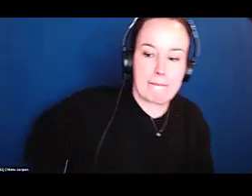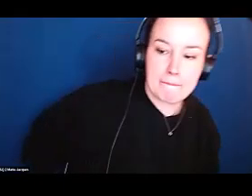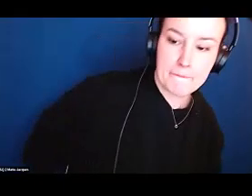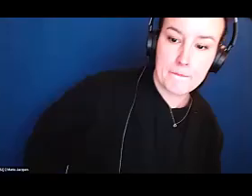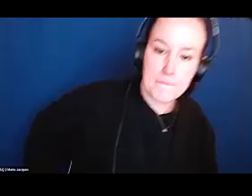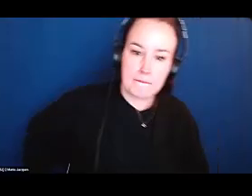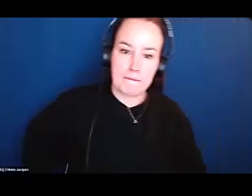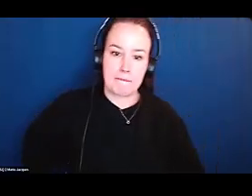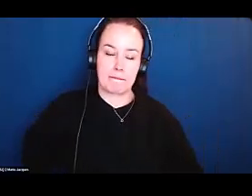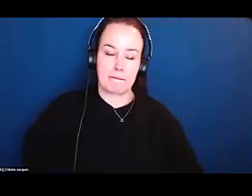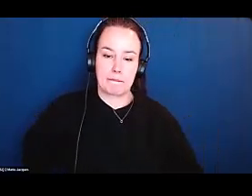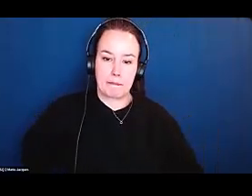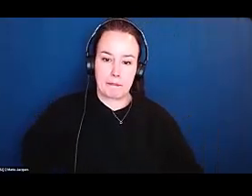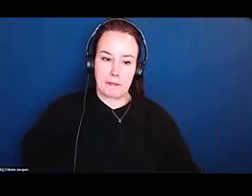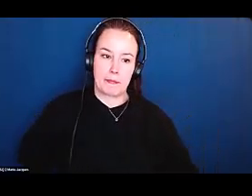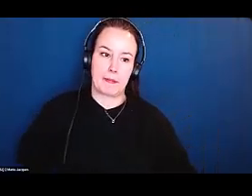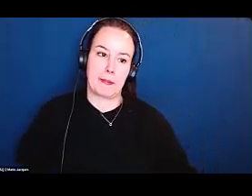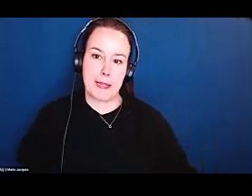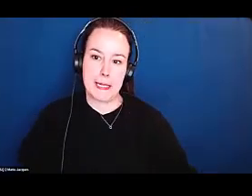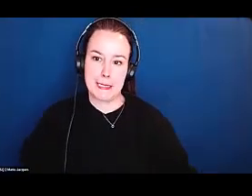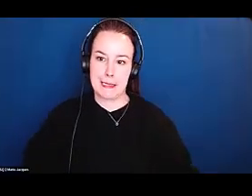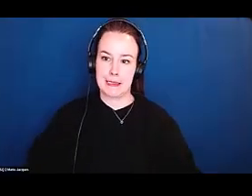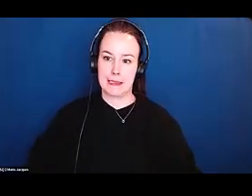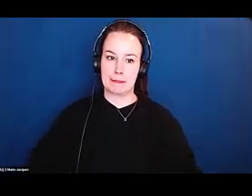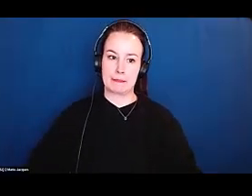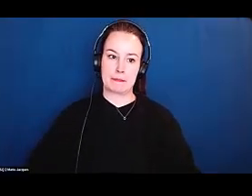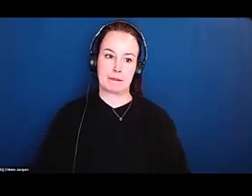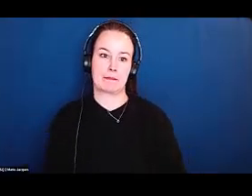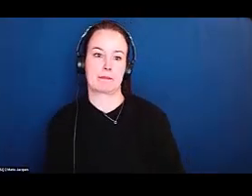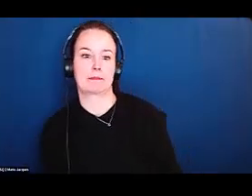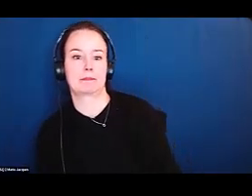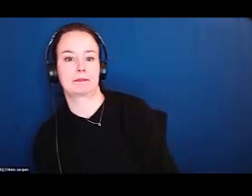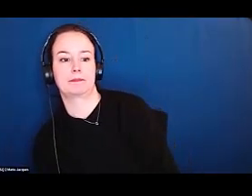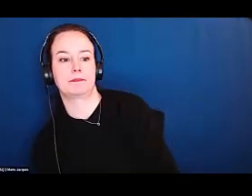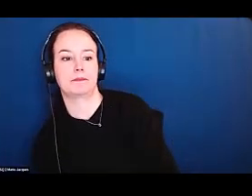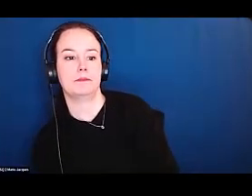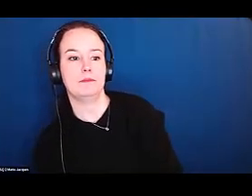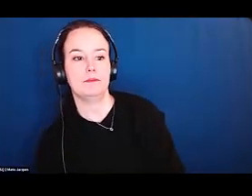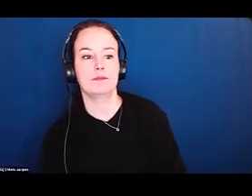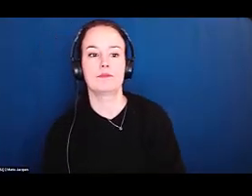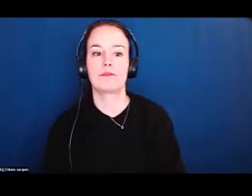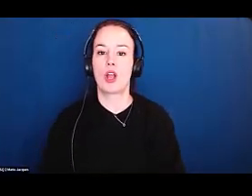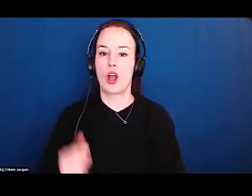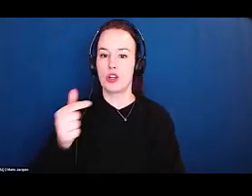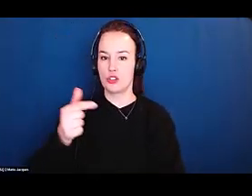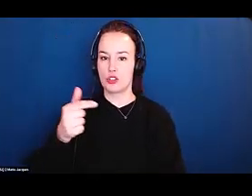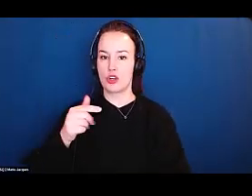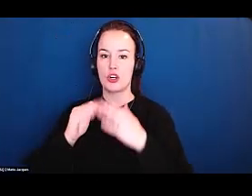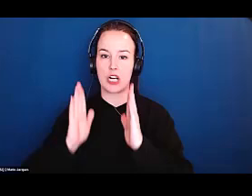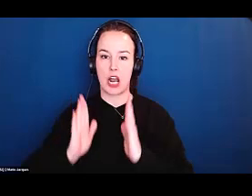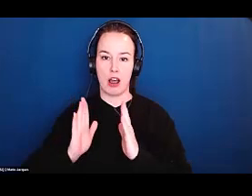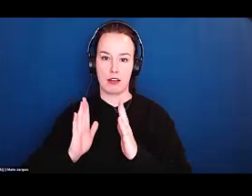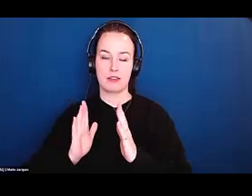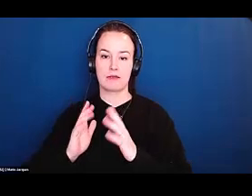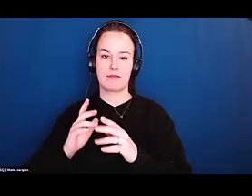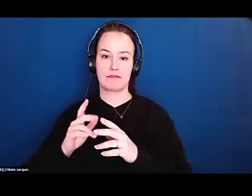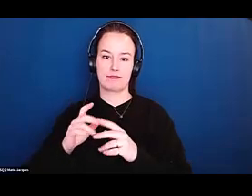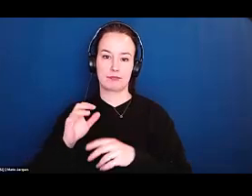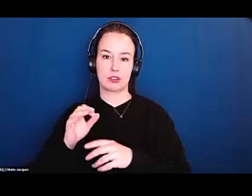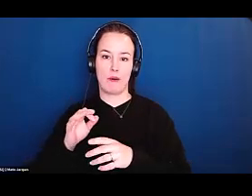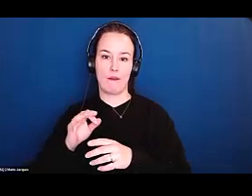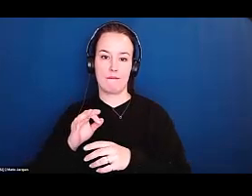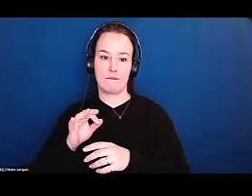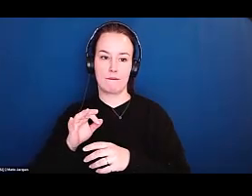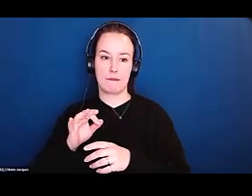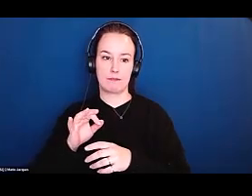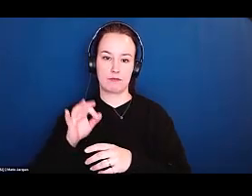House of George. Et donc, George's House, c'est un foyer palliatif qui se